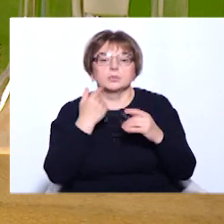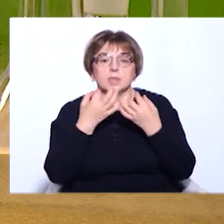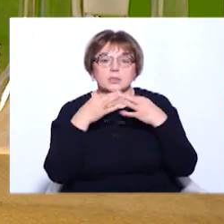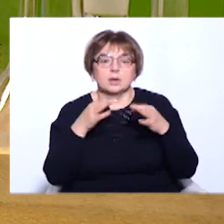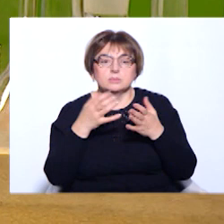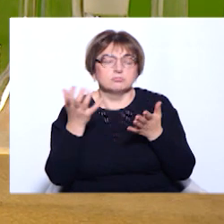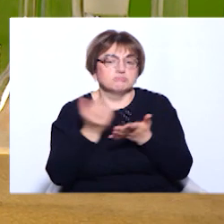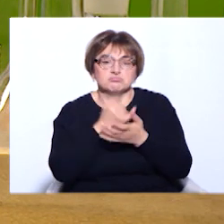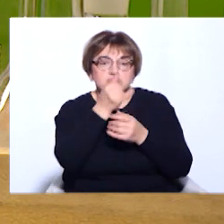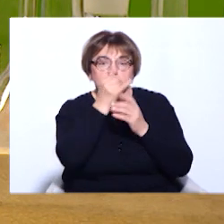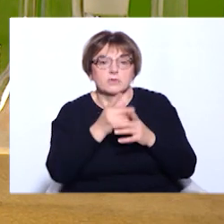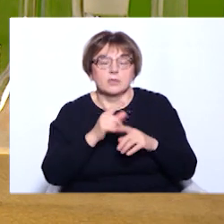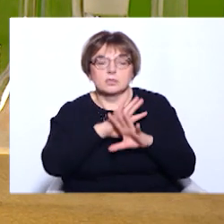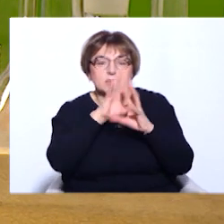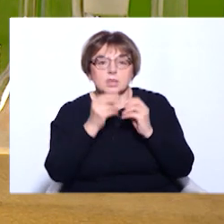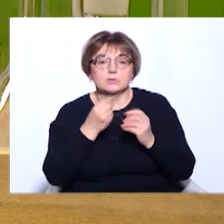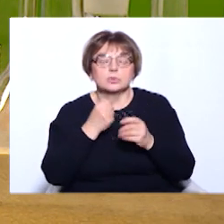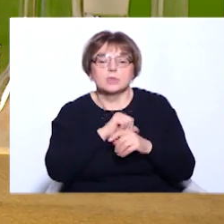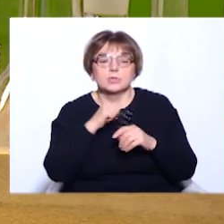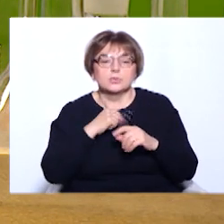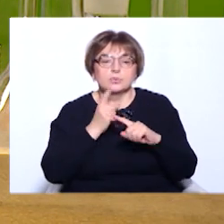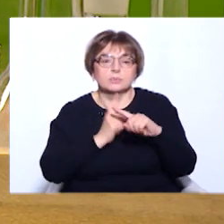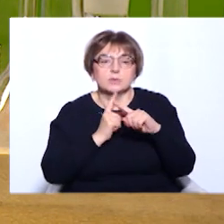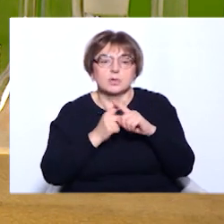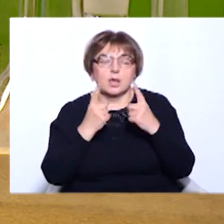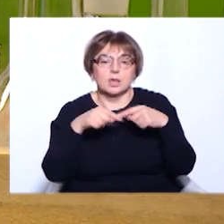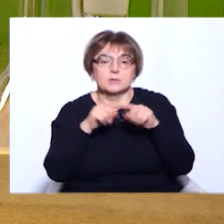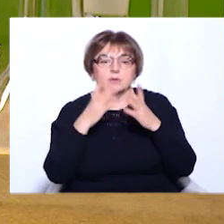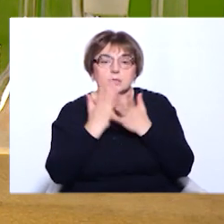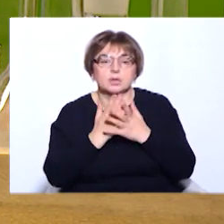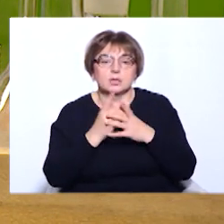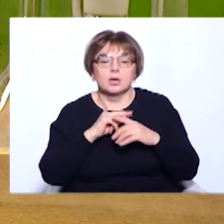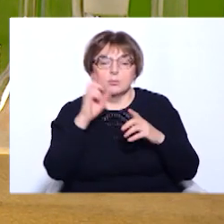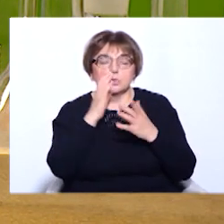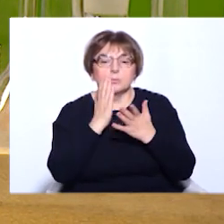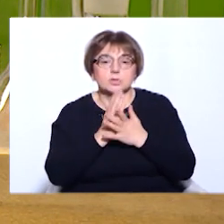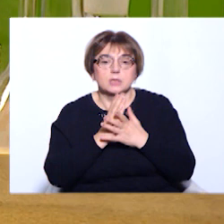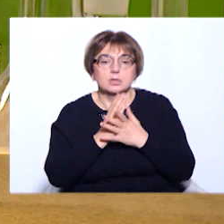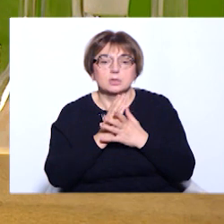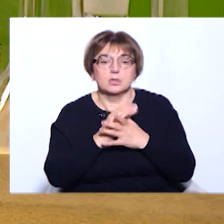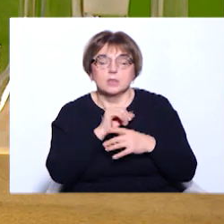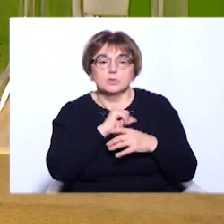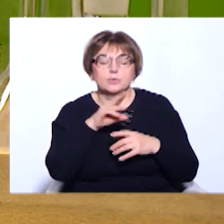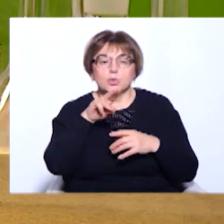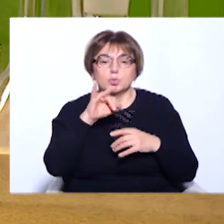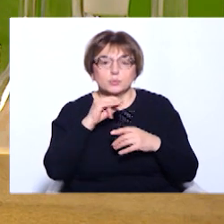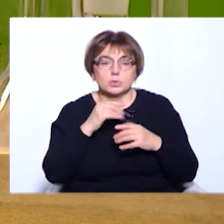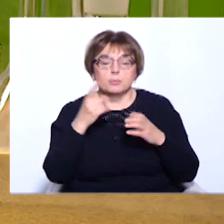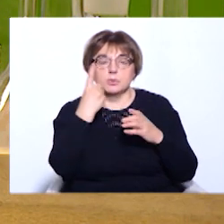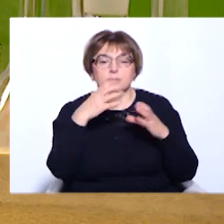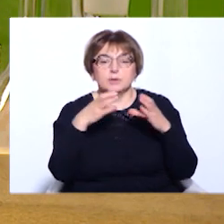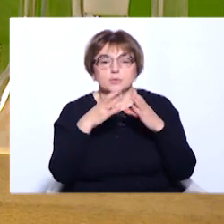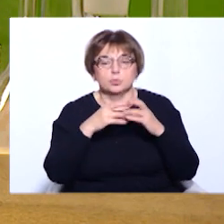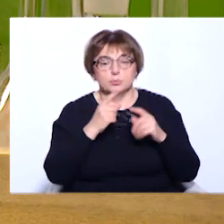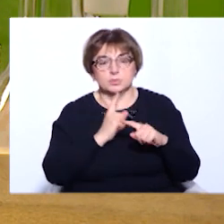არც არსებობენ. საერთოდ მეტალები ძირითადად ნაერთების სახით არის გავრცელებული ბუნებაში და ტუტე მეტალები პირველი ჯგუფის